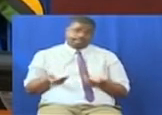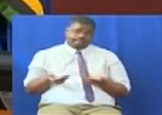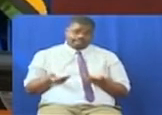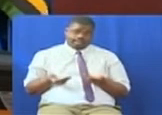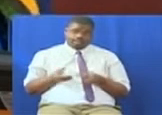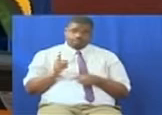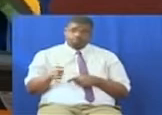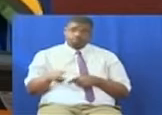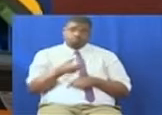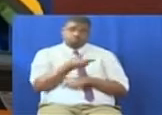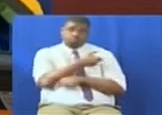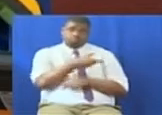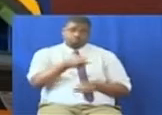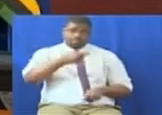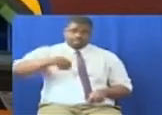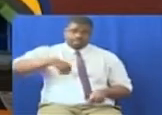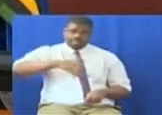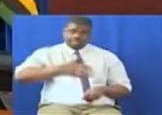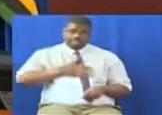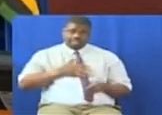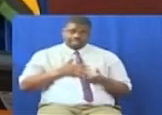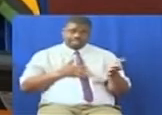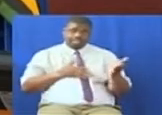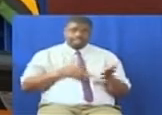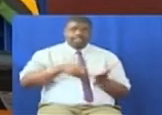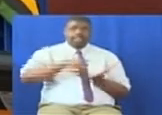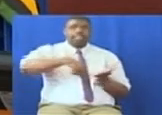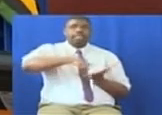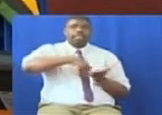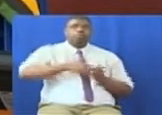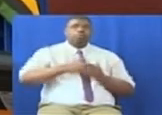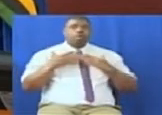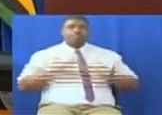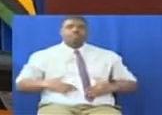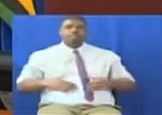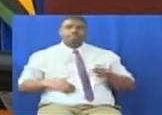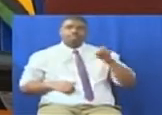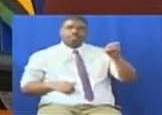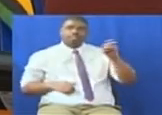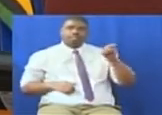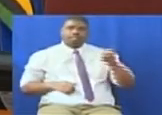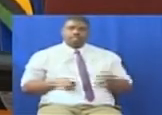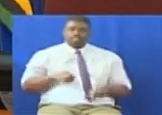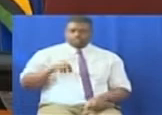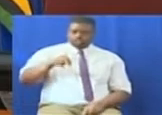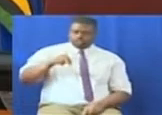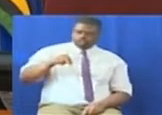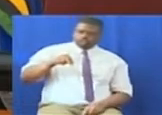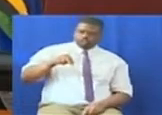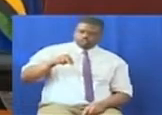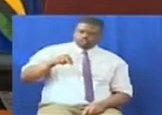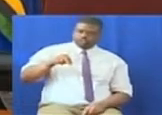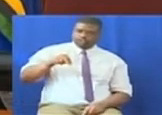kwenye hospitali yetu ya hospitali ya kituo cha afya ambayo inaitwa Ntiuka,